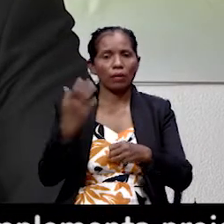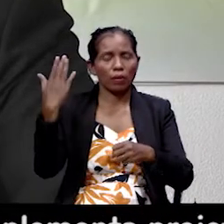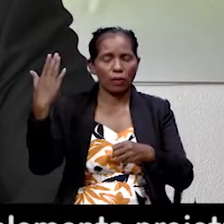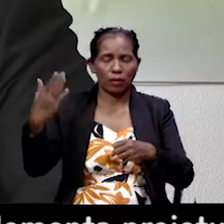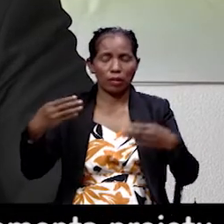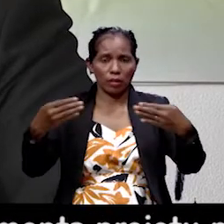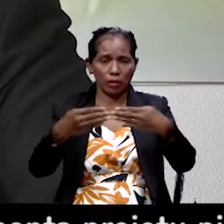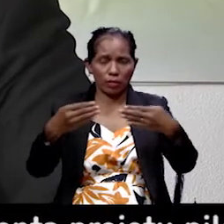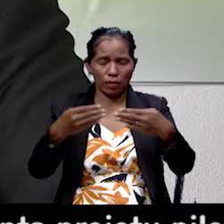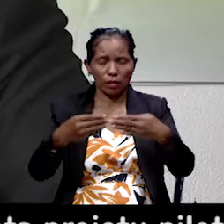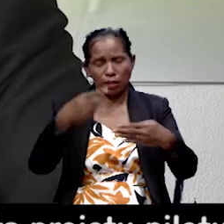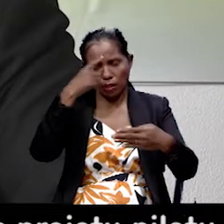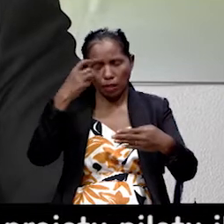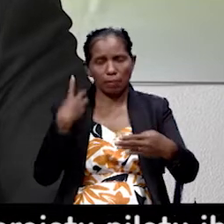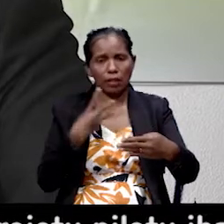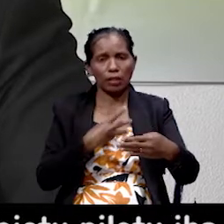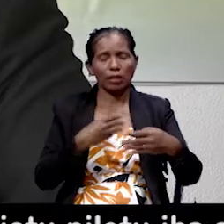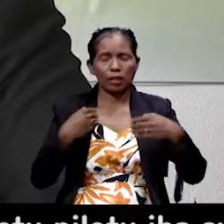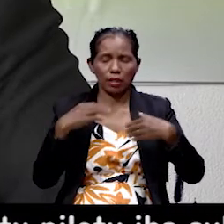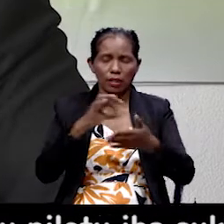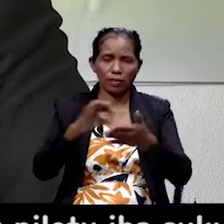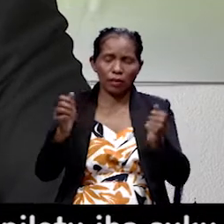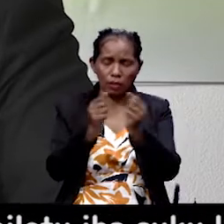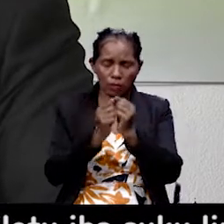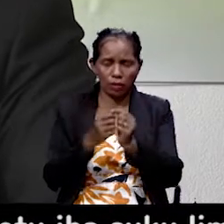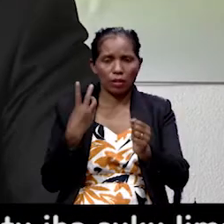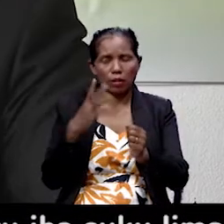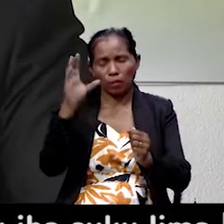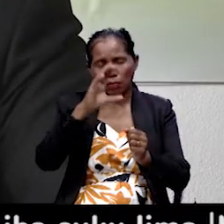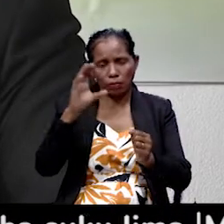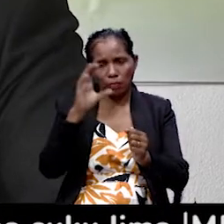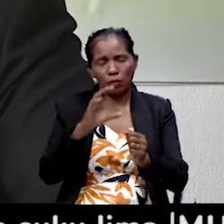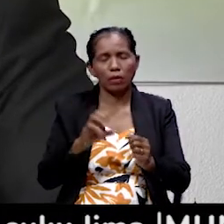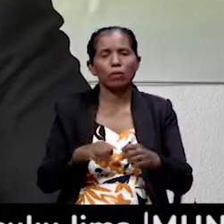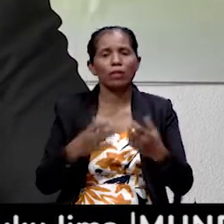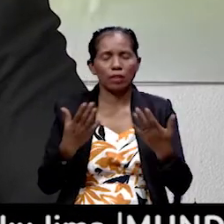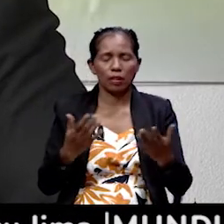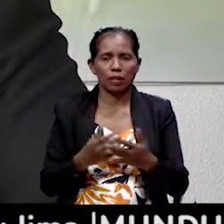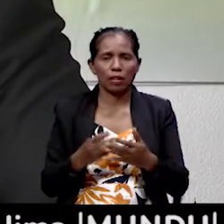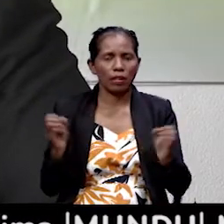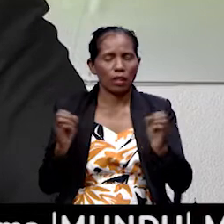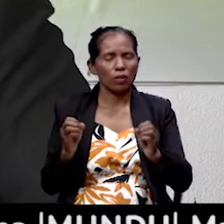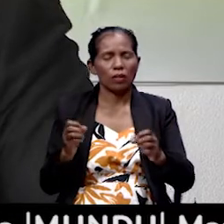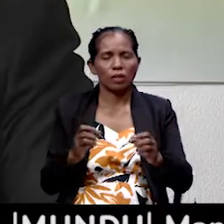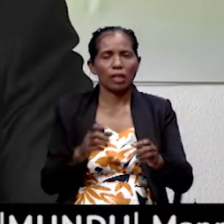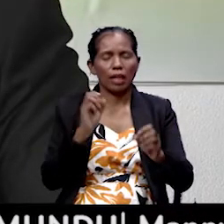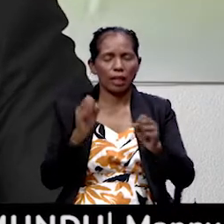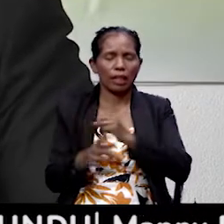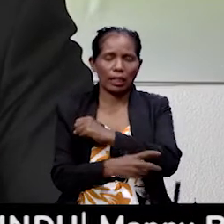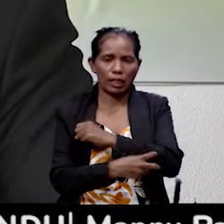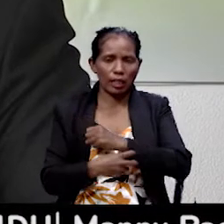punya MOU olahraga di perbatasan. Kita cari uangnya, kita bikin eventnya, tidak perlu mencuri-curi apa